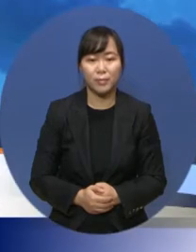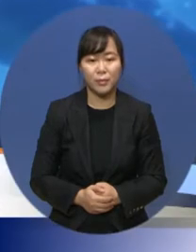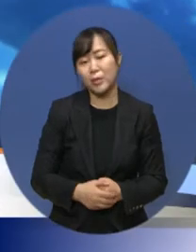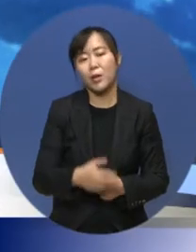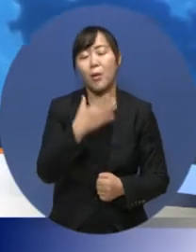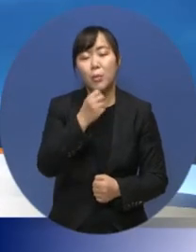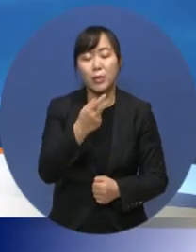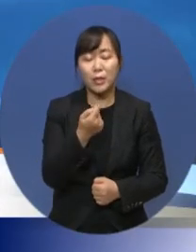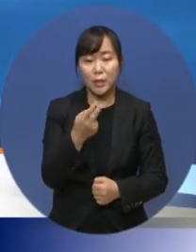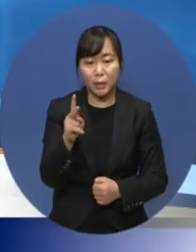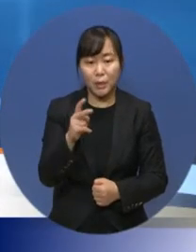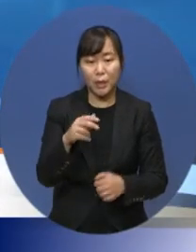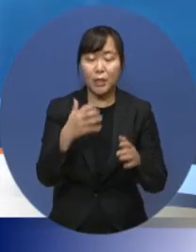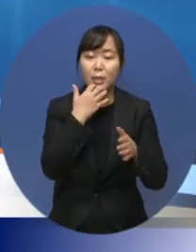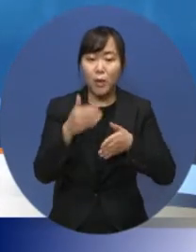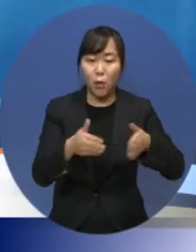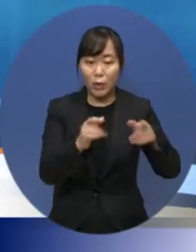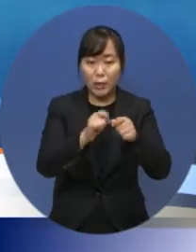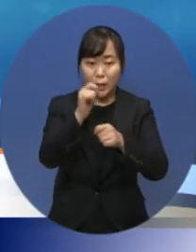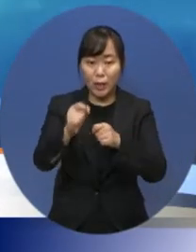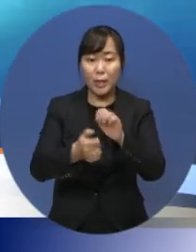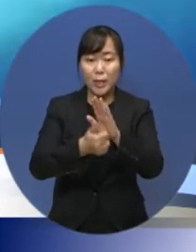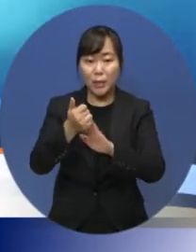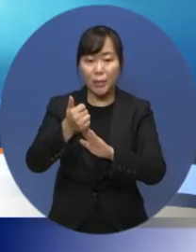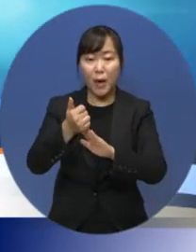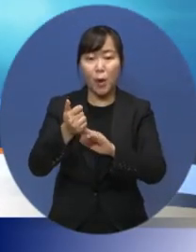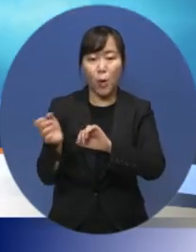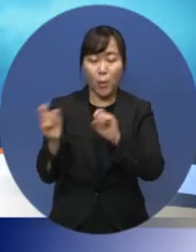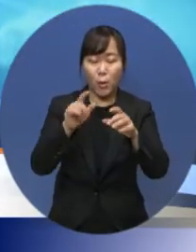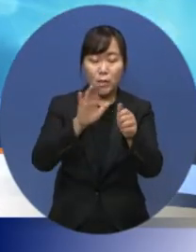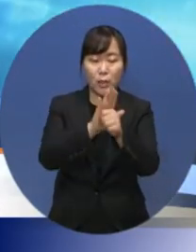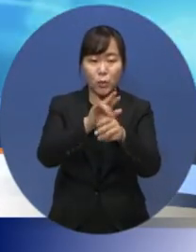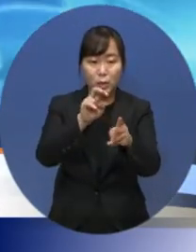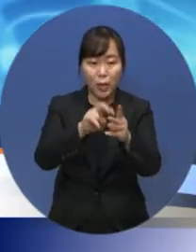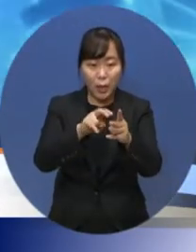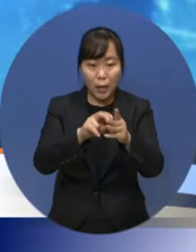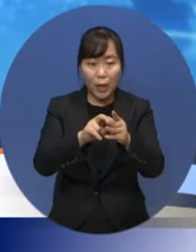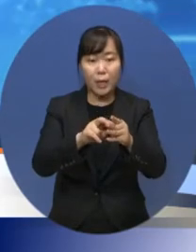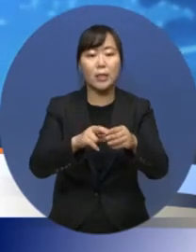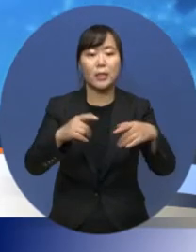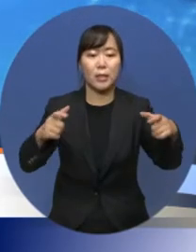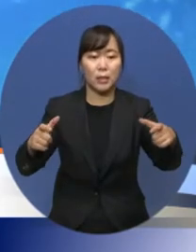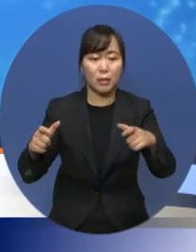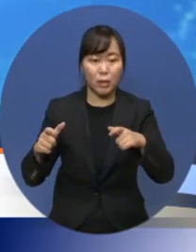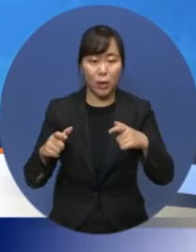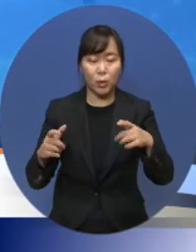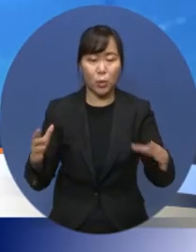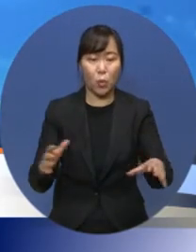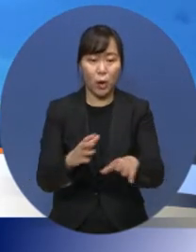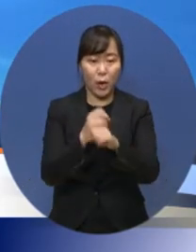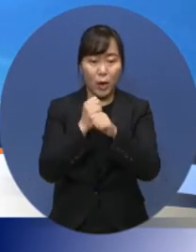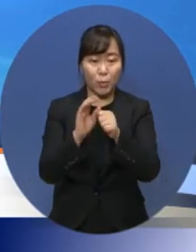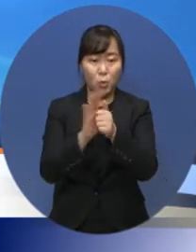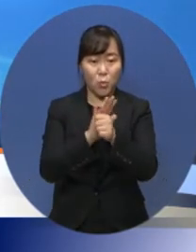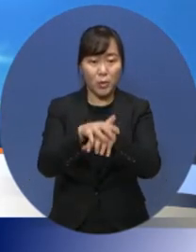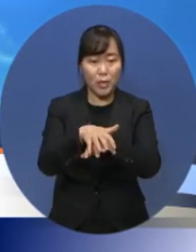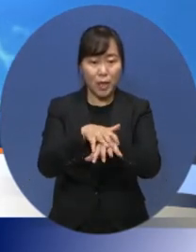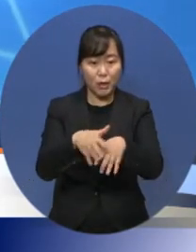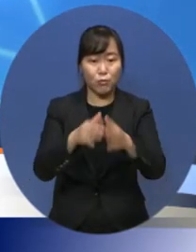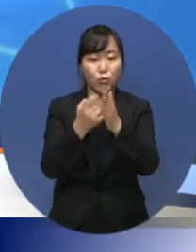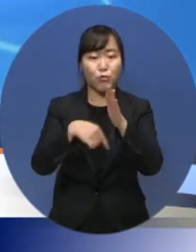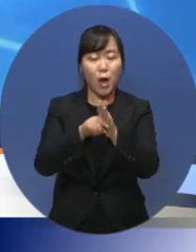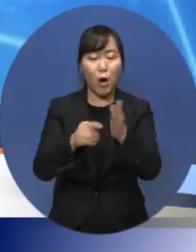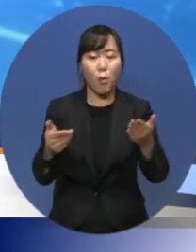복지TV 경기지사와 희망회복지원센터가 지역 내 통합 돌봄체계 구축을 위한 업무 협약을